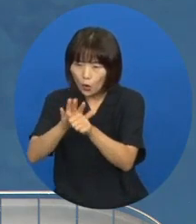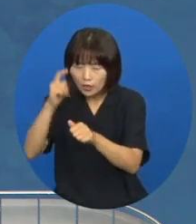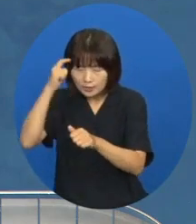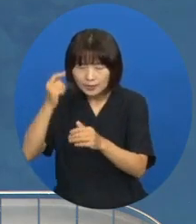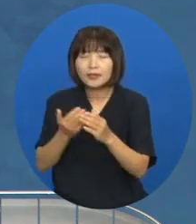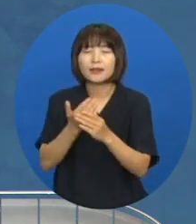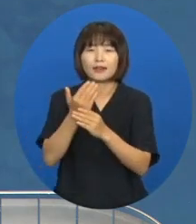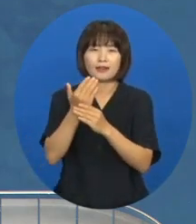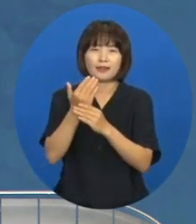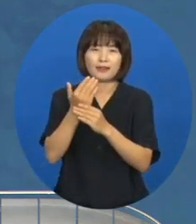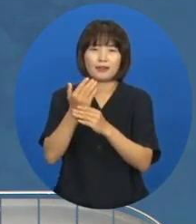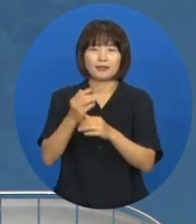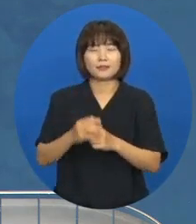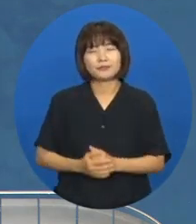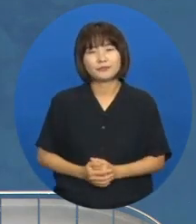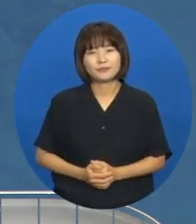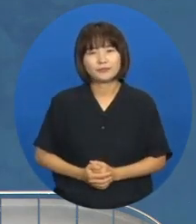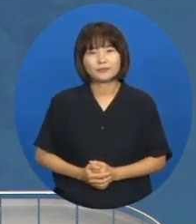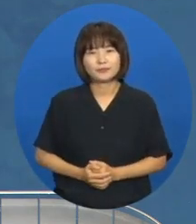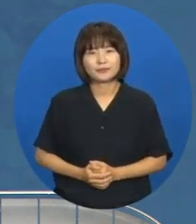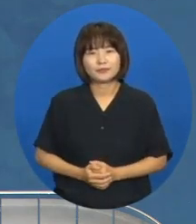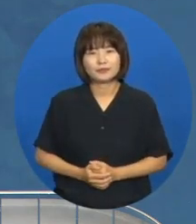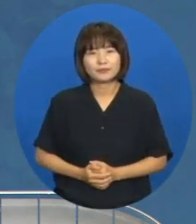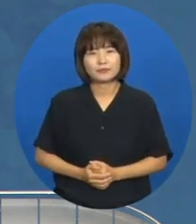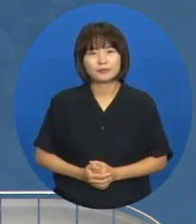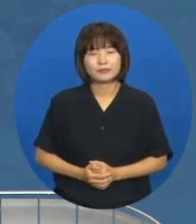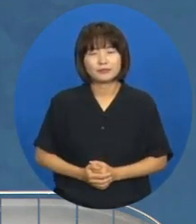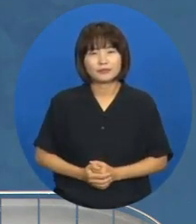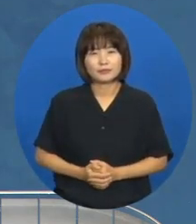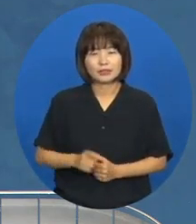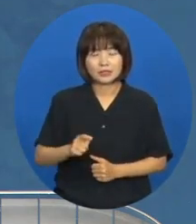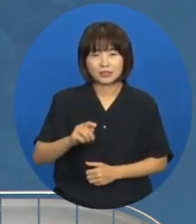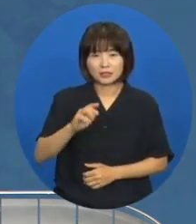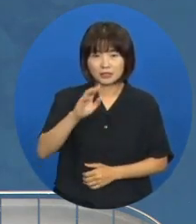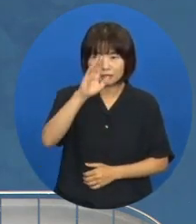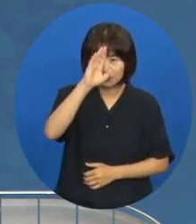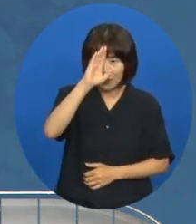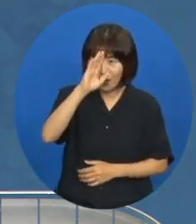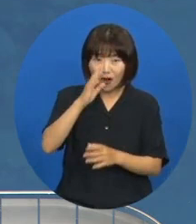거죠. 그런 병이 언제부터 왔냐면